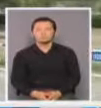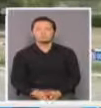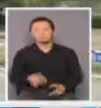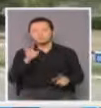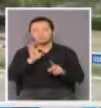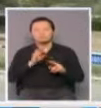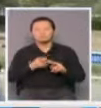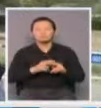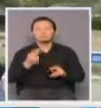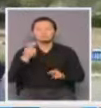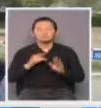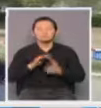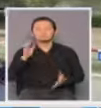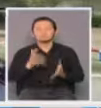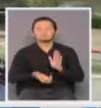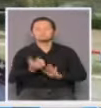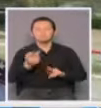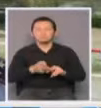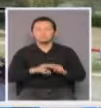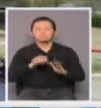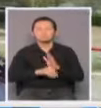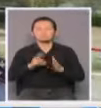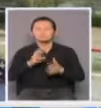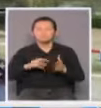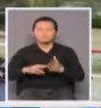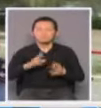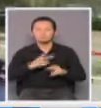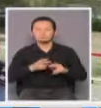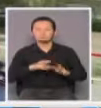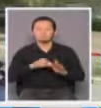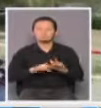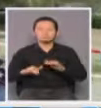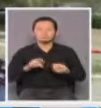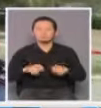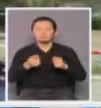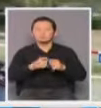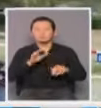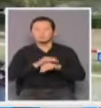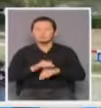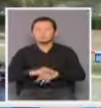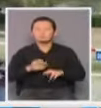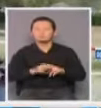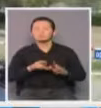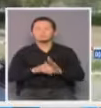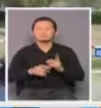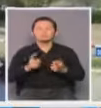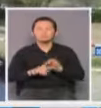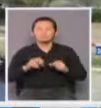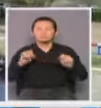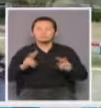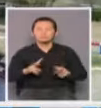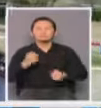Цель – взыскание административных штрафов, выявление граждан, совершающих административные правонарушения. Пользуясь возможностями